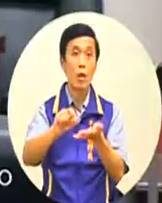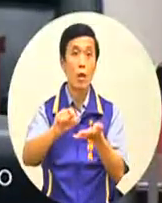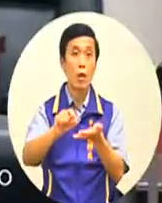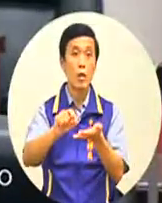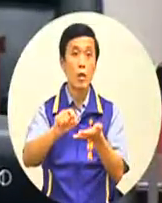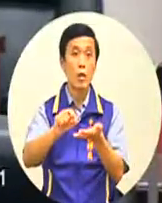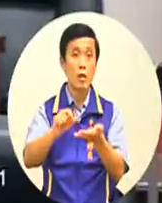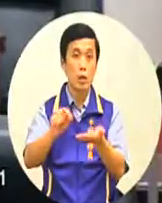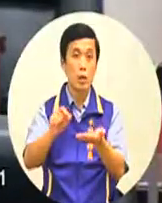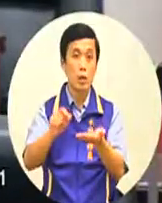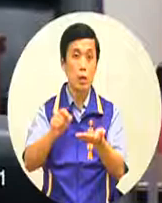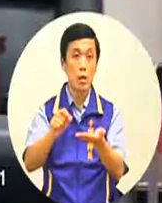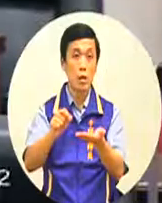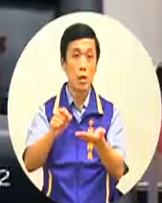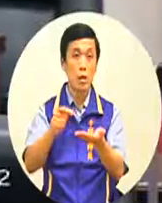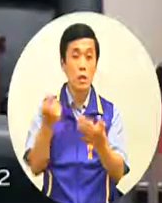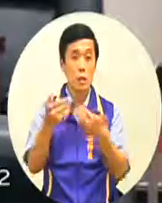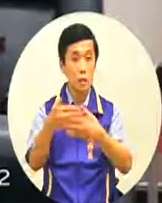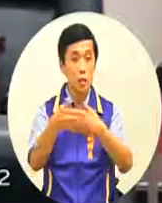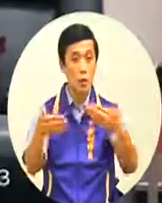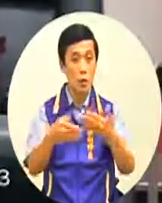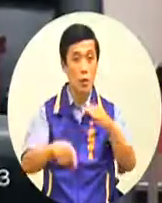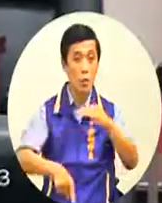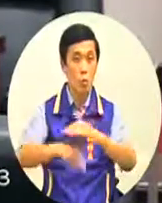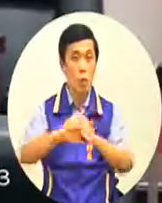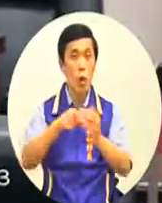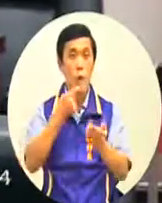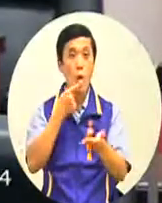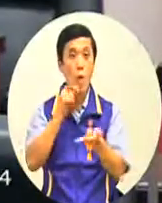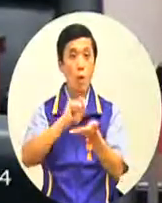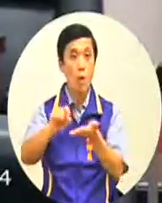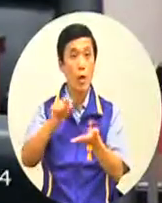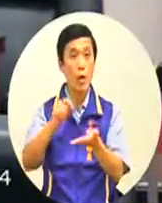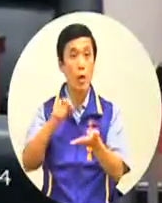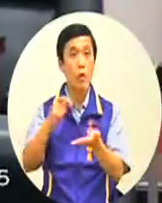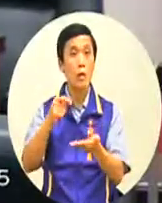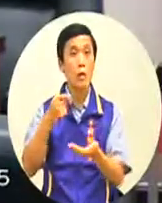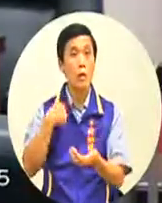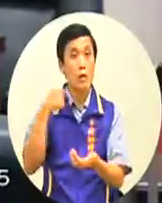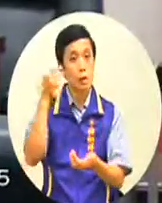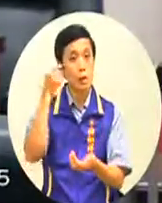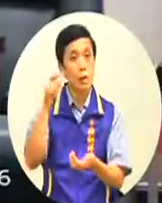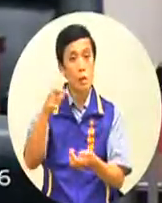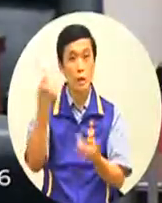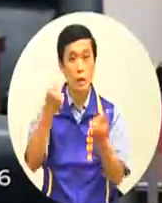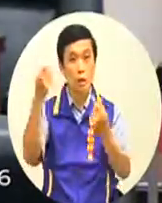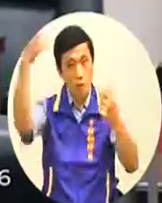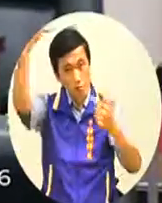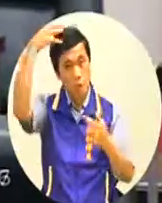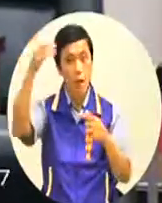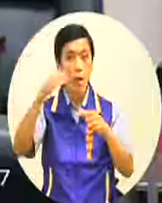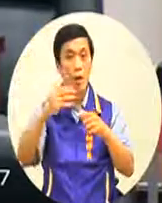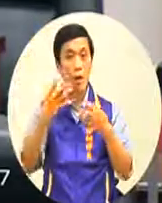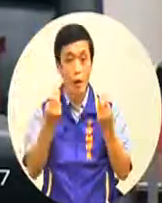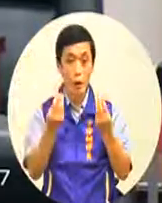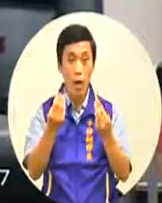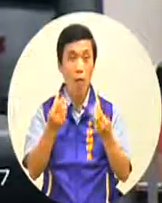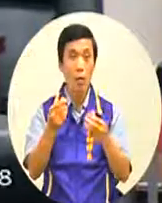哦。交通规则开红单，我爱开低罚，好，无低安全无一件，安